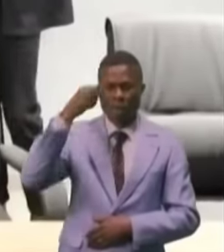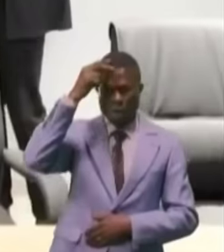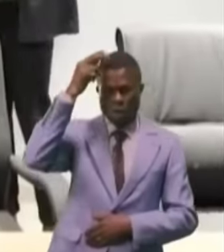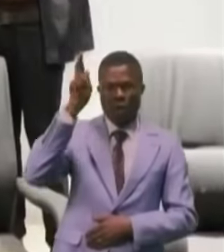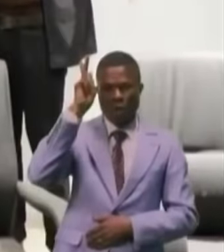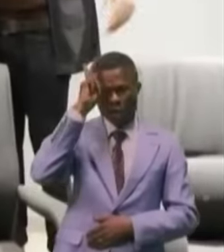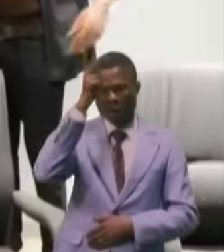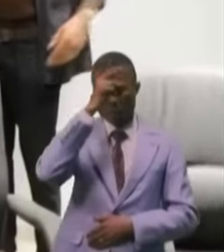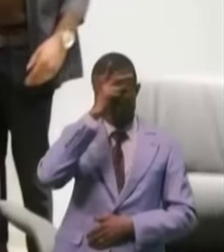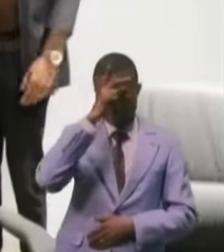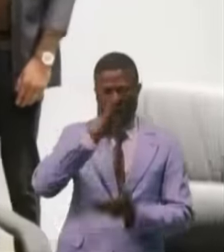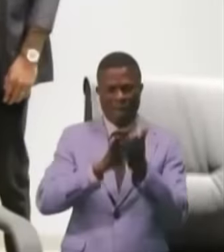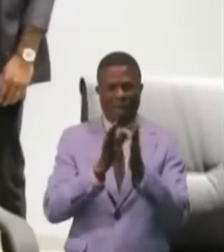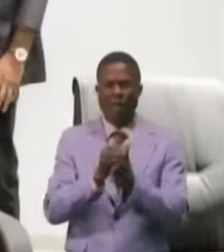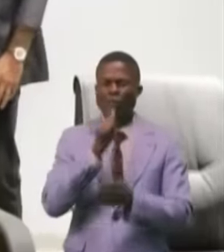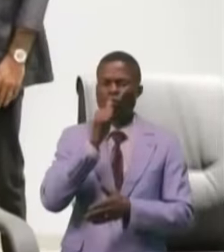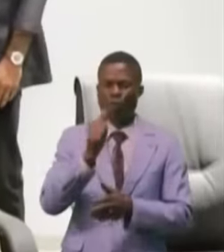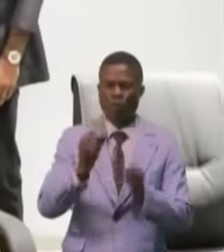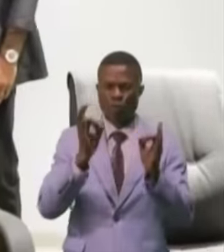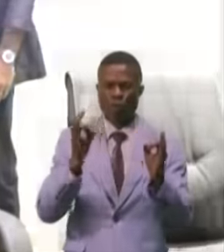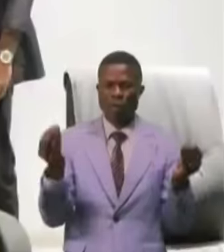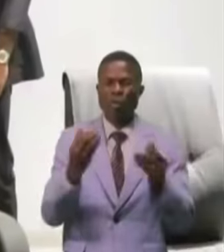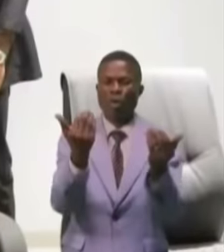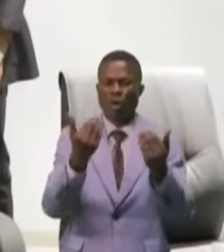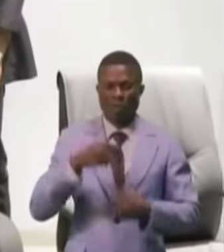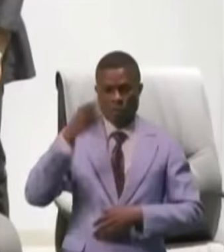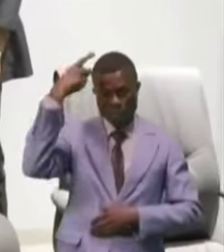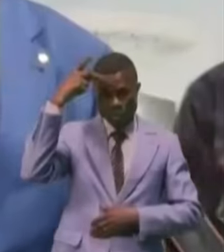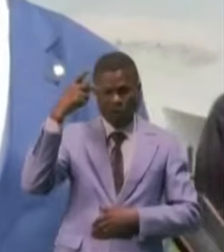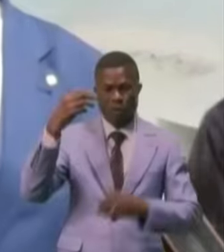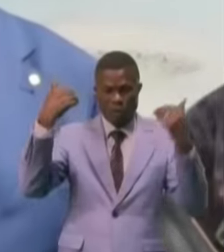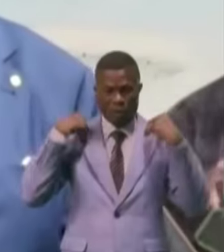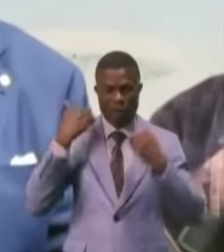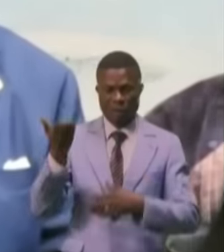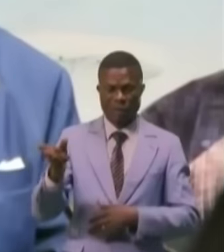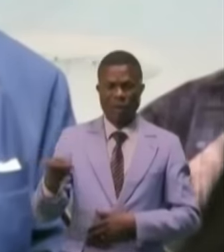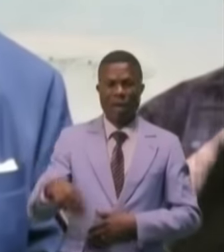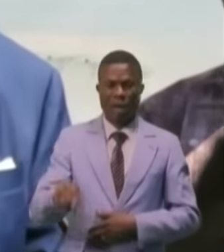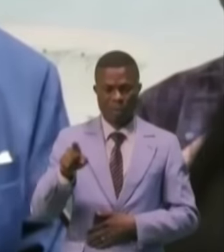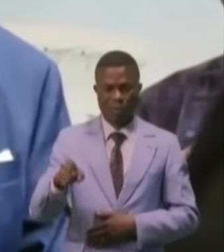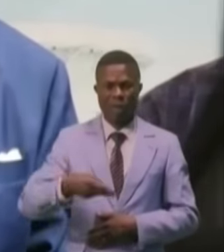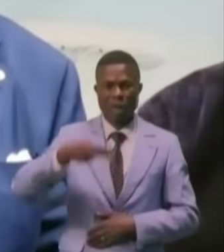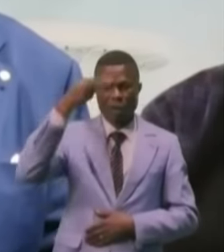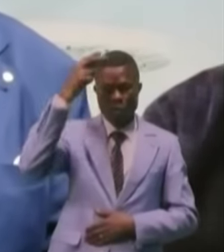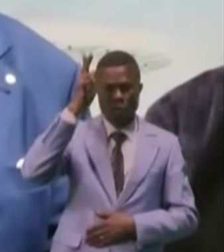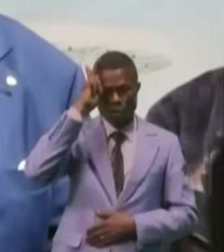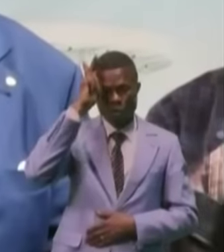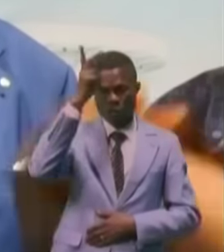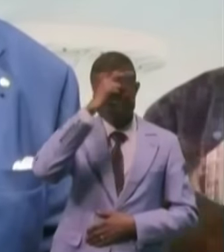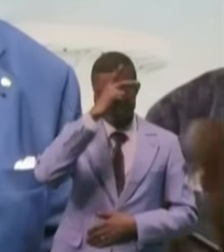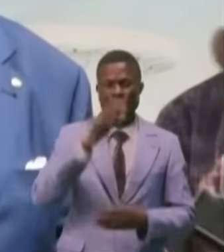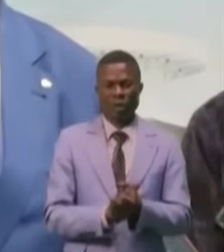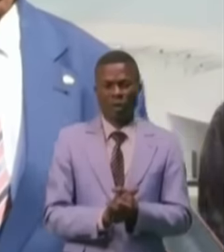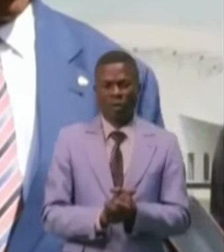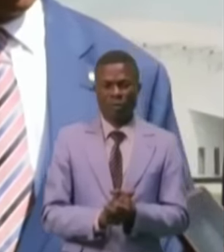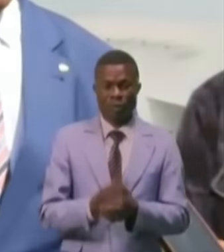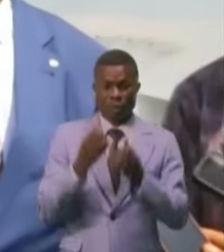se métamorphose grâce à la volonté politique de ses dirigeants. Je suis positivement